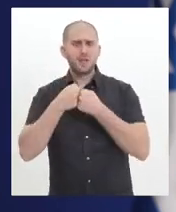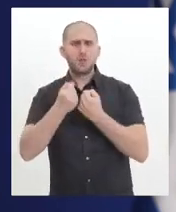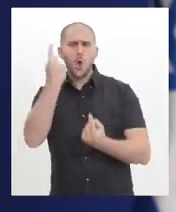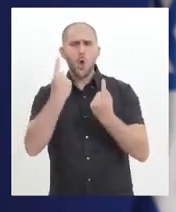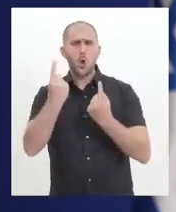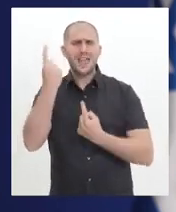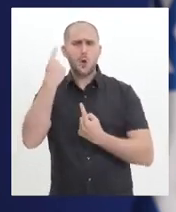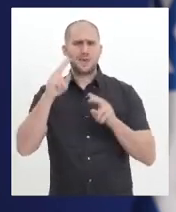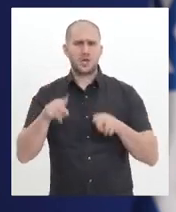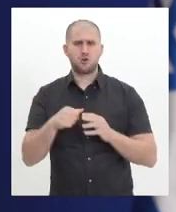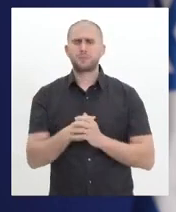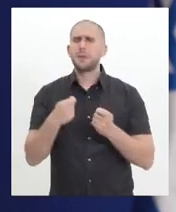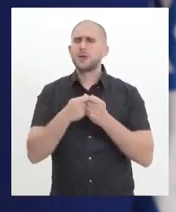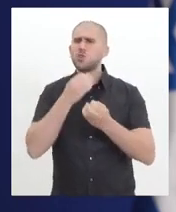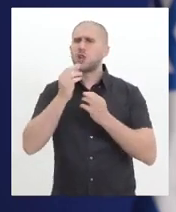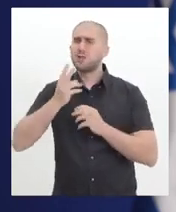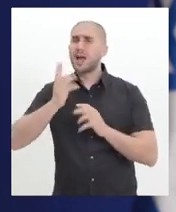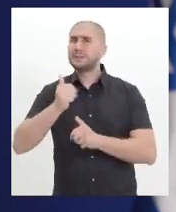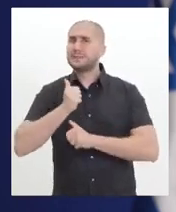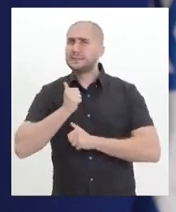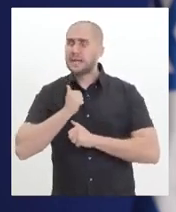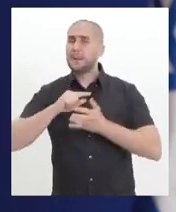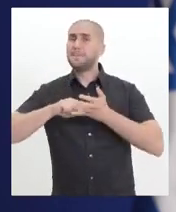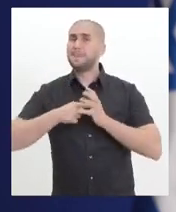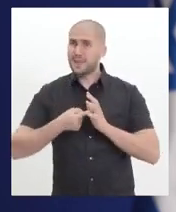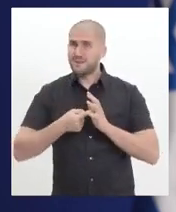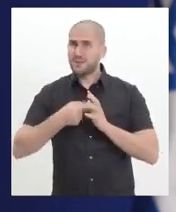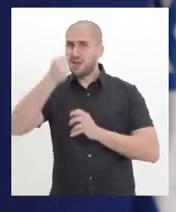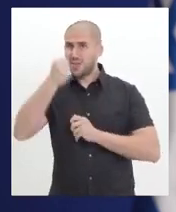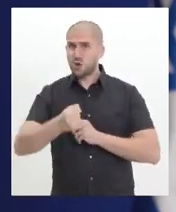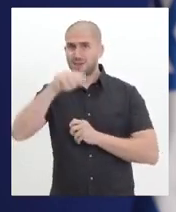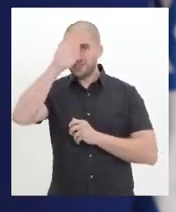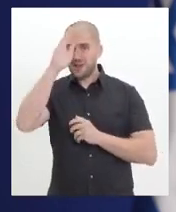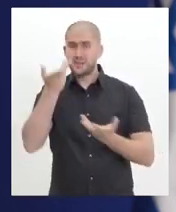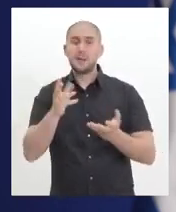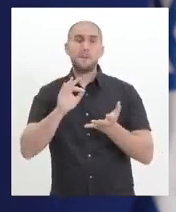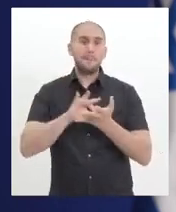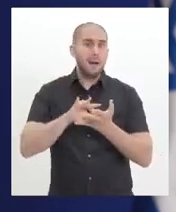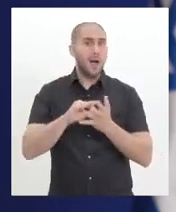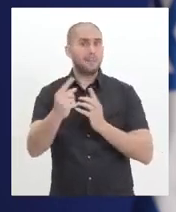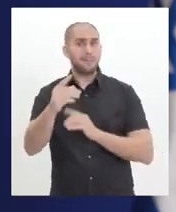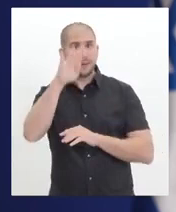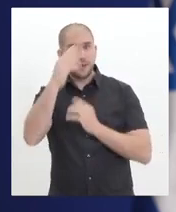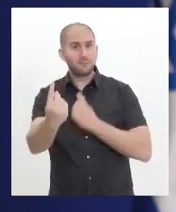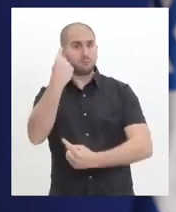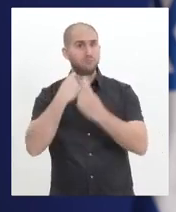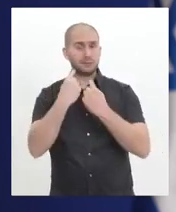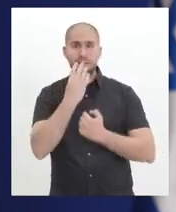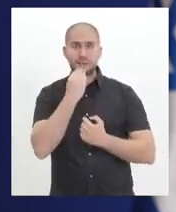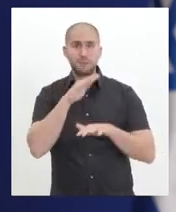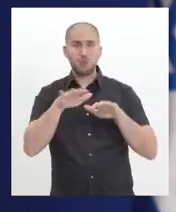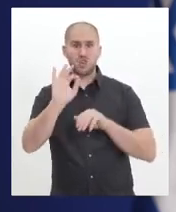יום לגבי השאלה השנייה אם צהל מתכוון לתקוף באיראן במידה ואיראן תתקוף את ישראל